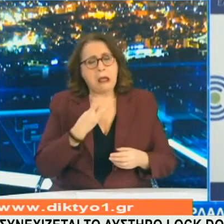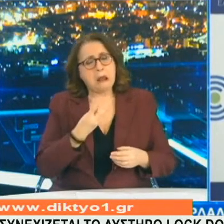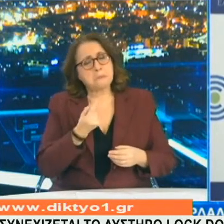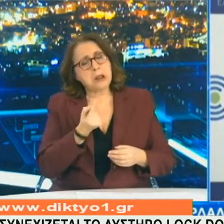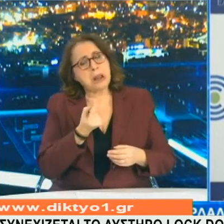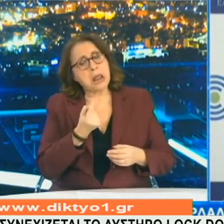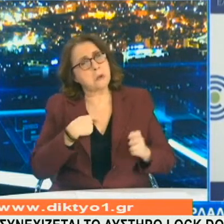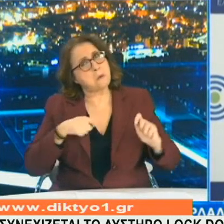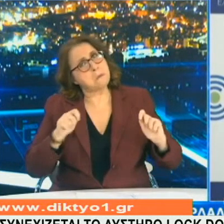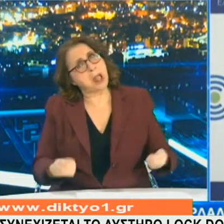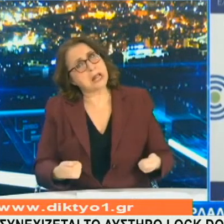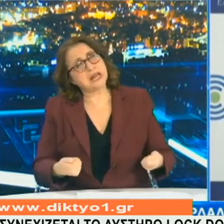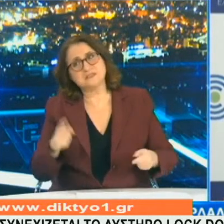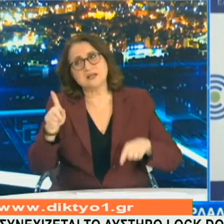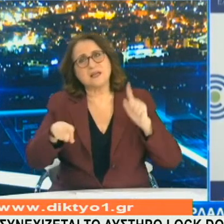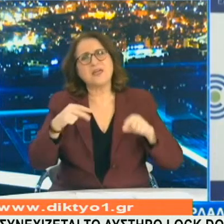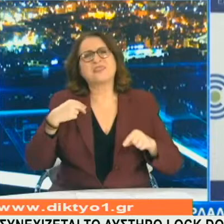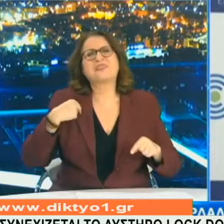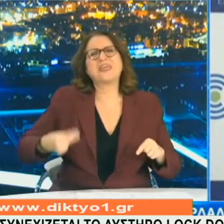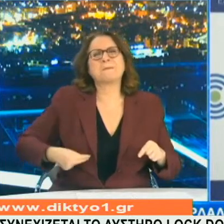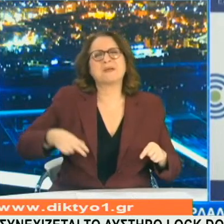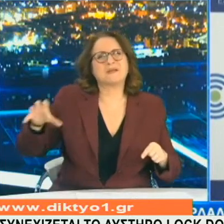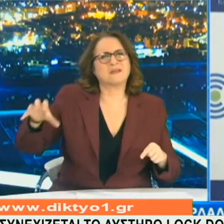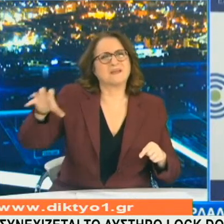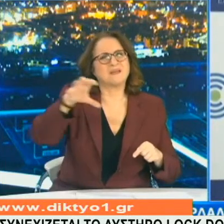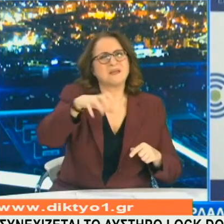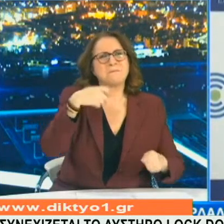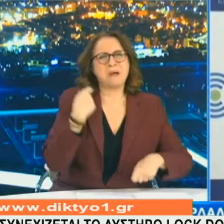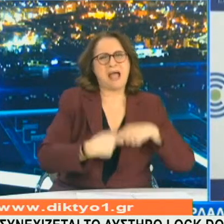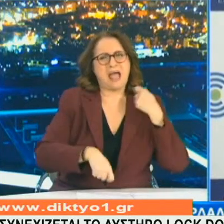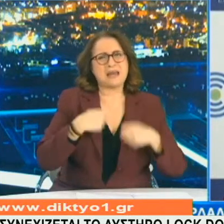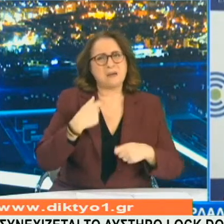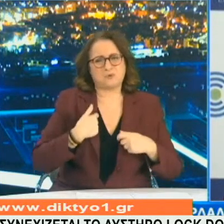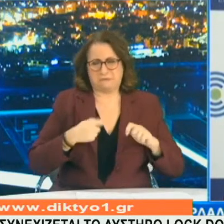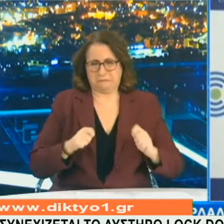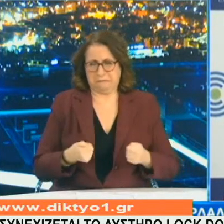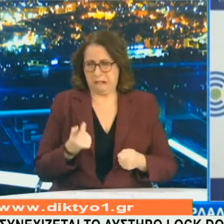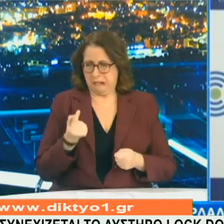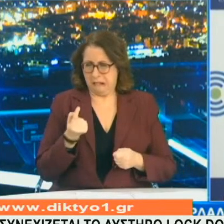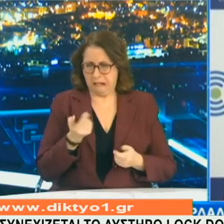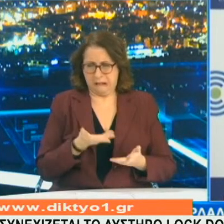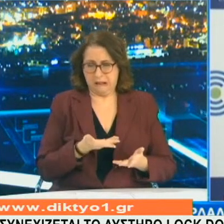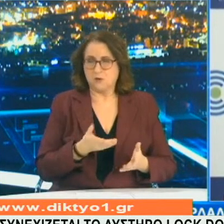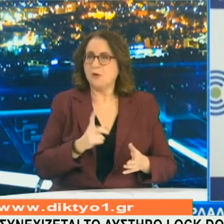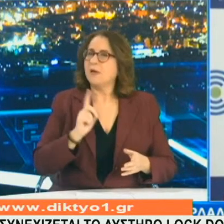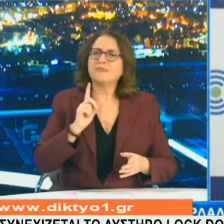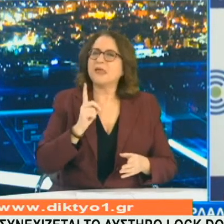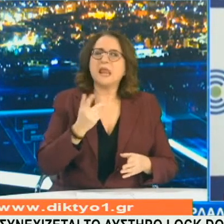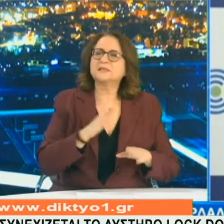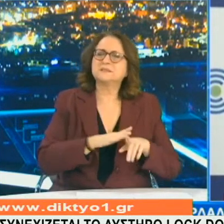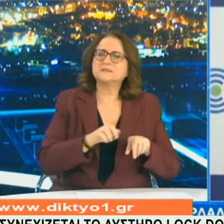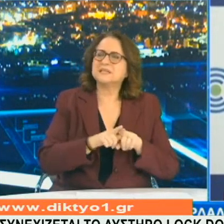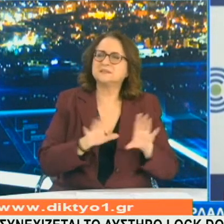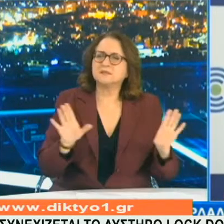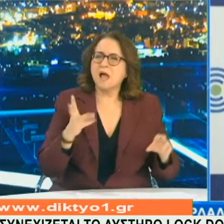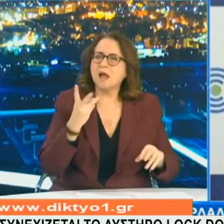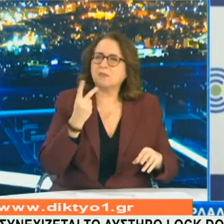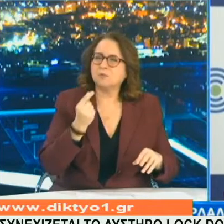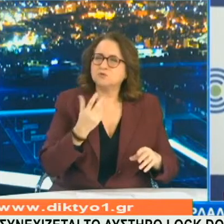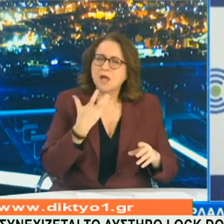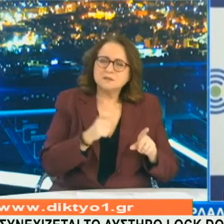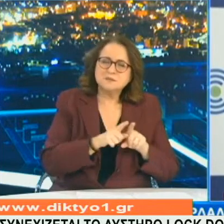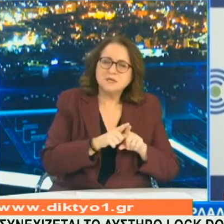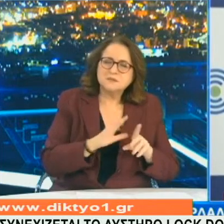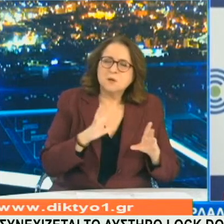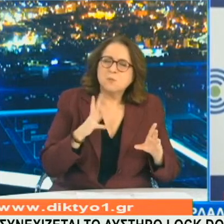ποιοτικά χαρακτηριστικά τους, όπως το αν τα κρούσματα ανήκουν σε συγκεκριμένο πυρήνα, σε κλάστερ, ή είναι διάσπαρτα σε όλη την κοινότητα,